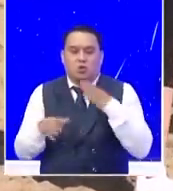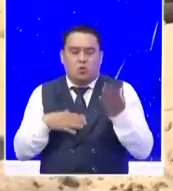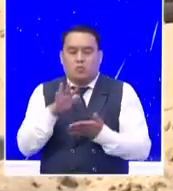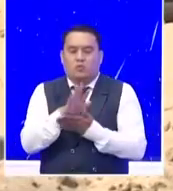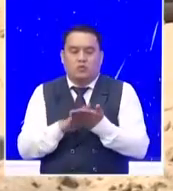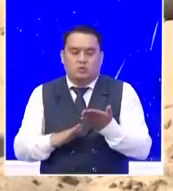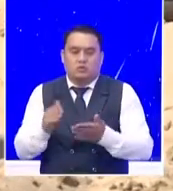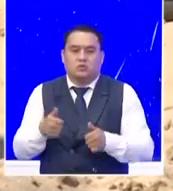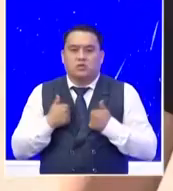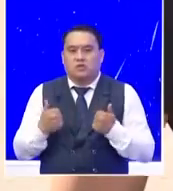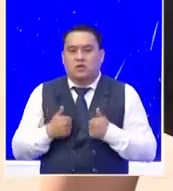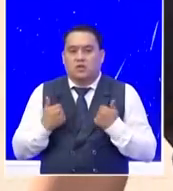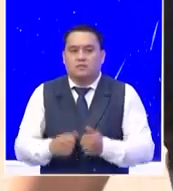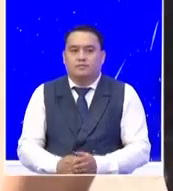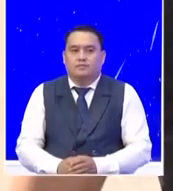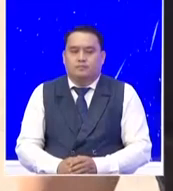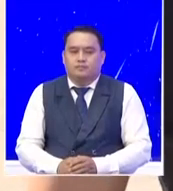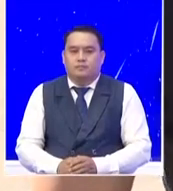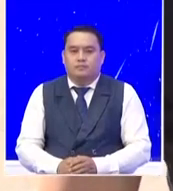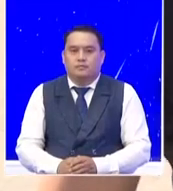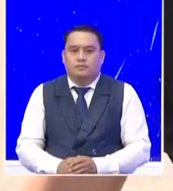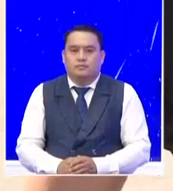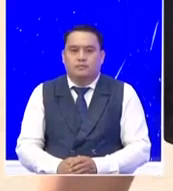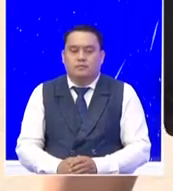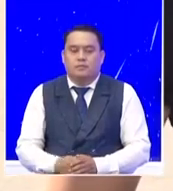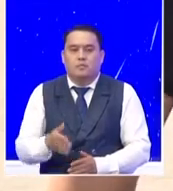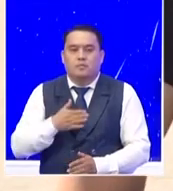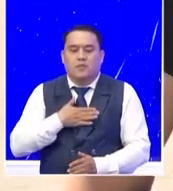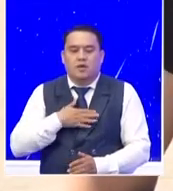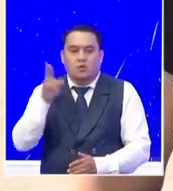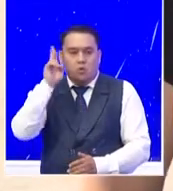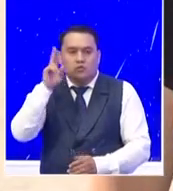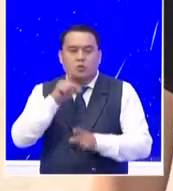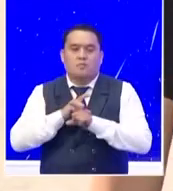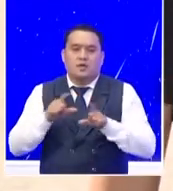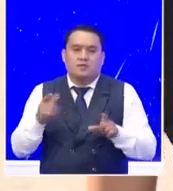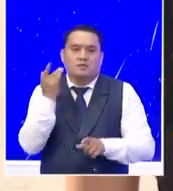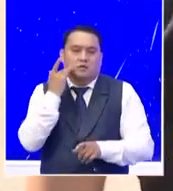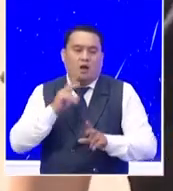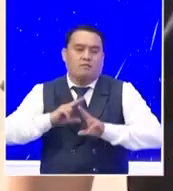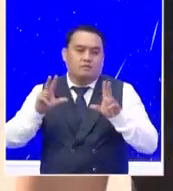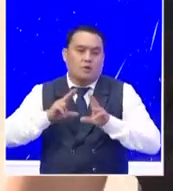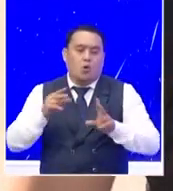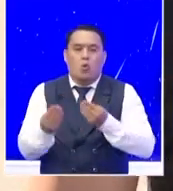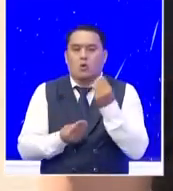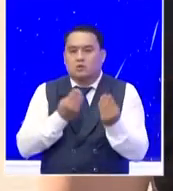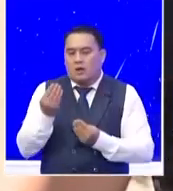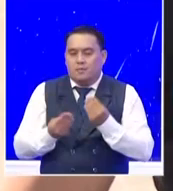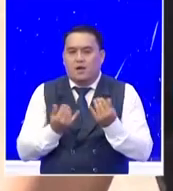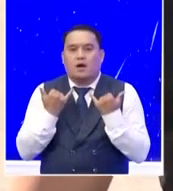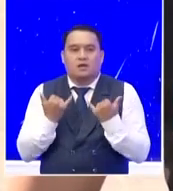бос жібермеуге тырысады. Мектепте ылғайда осы волейбол спорт түрін ойнайтынбыз. Сондықтан қазір біз